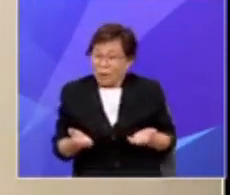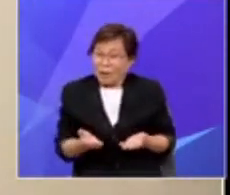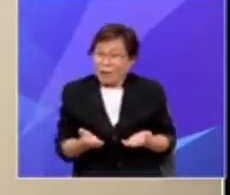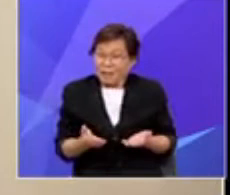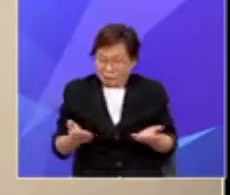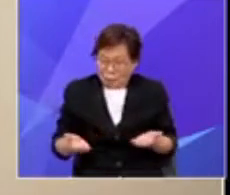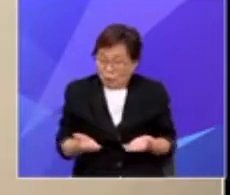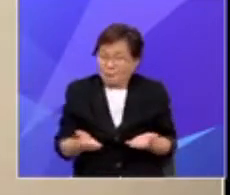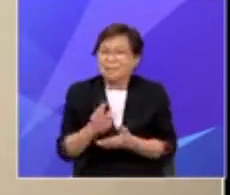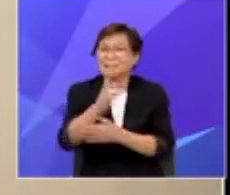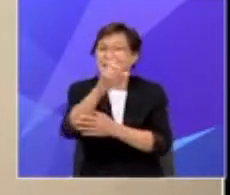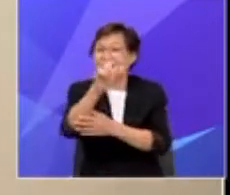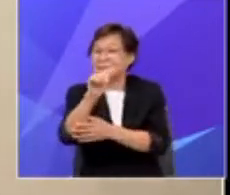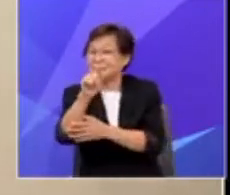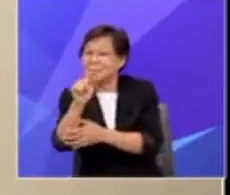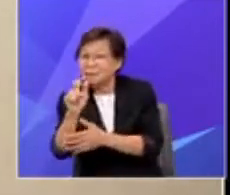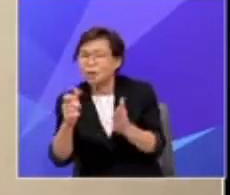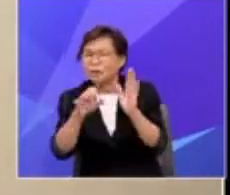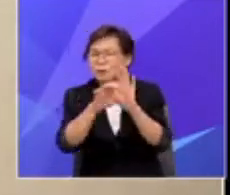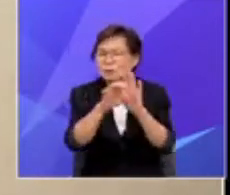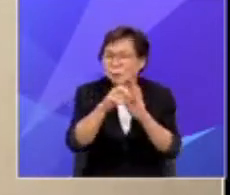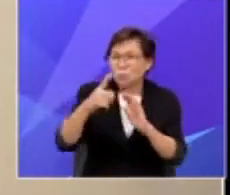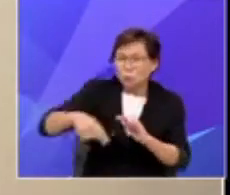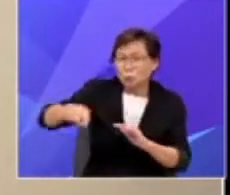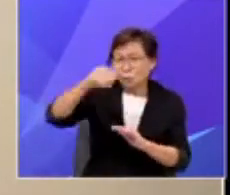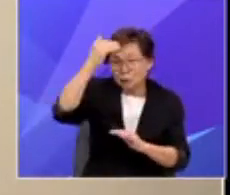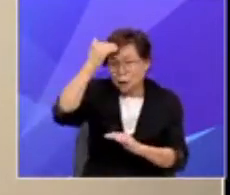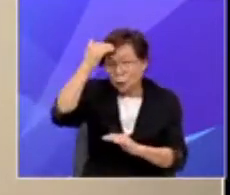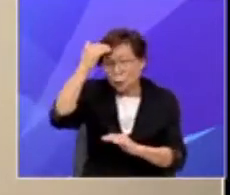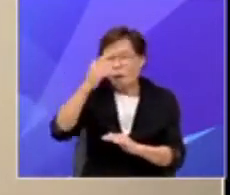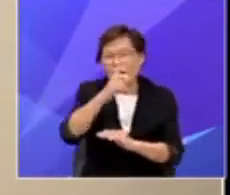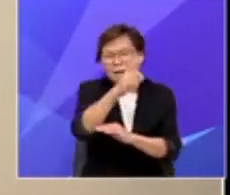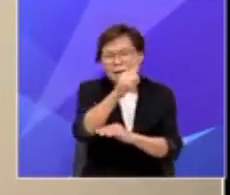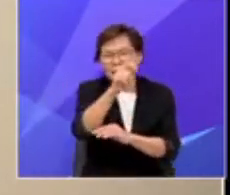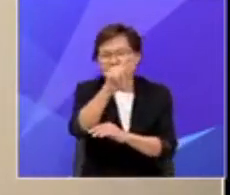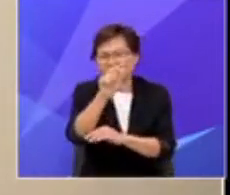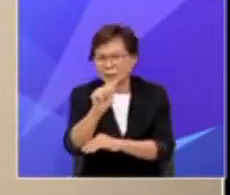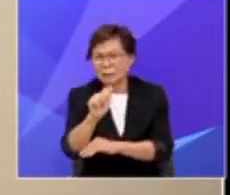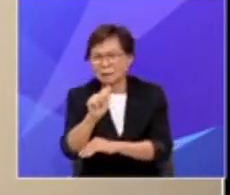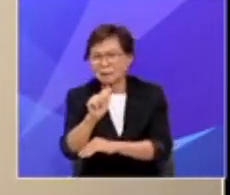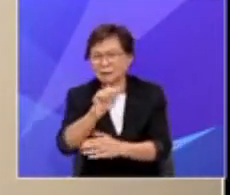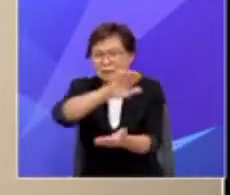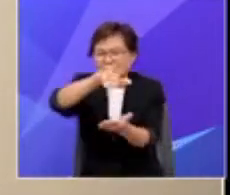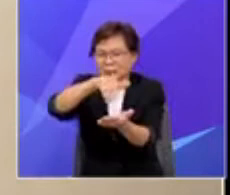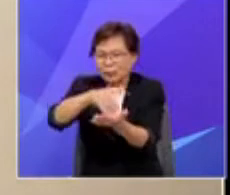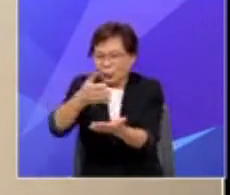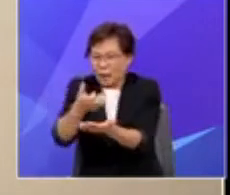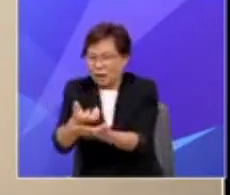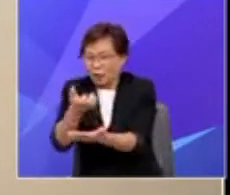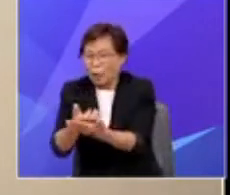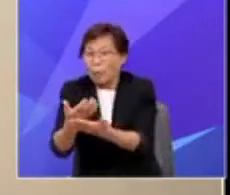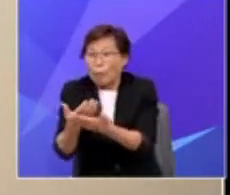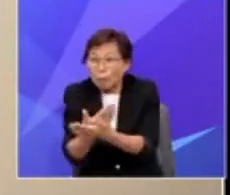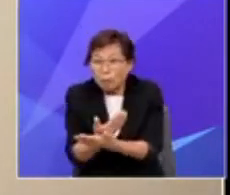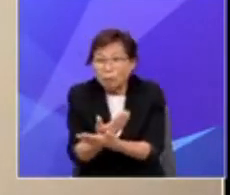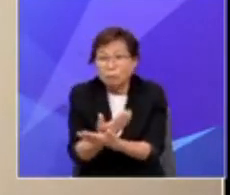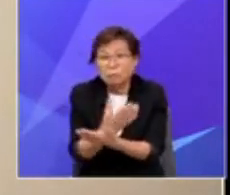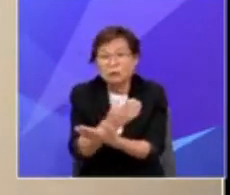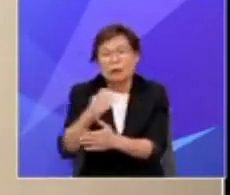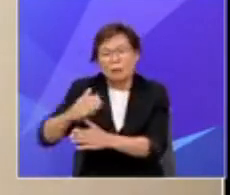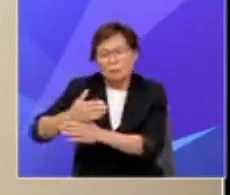lokalisasi data sepertimana yang tidak tahu data adalah Nazi ekonomi baru dan